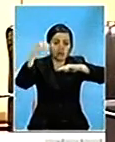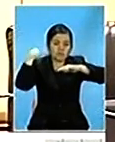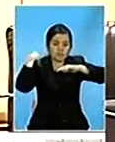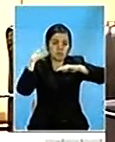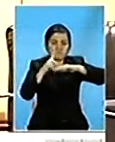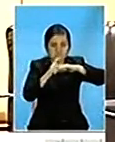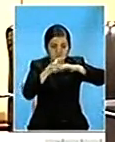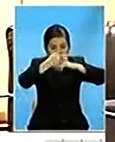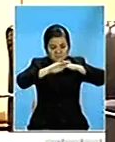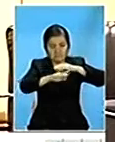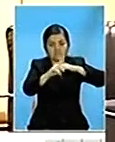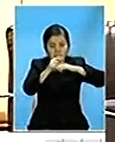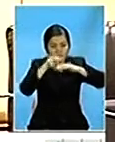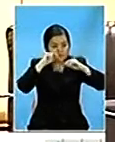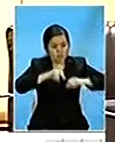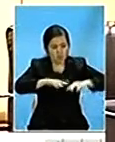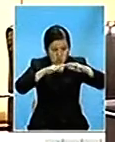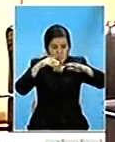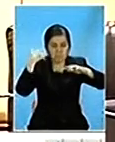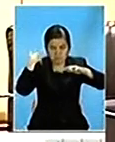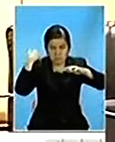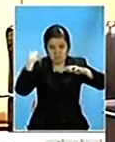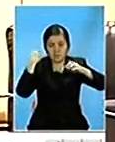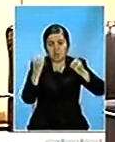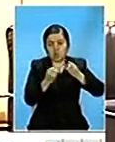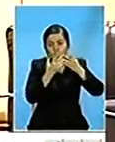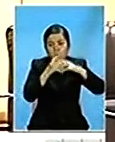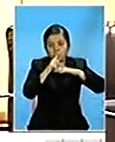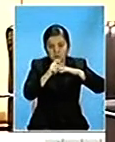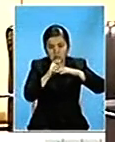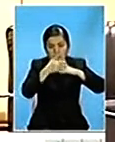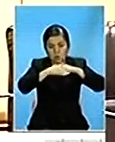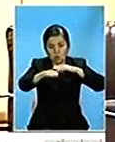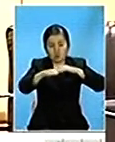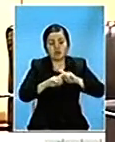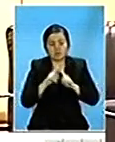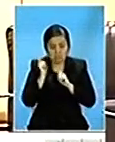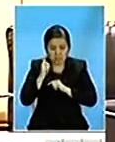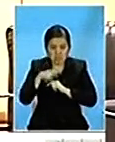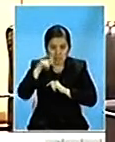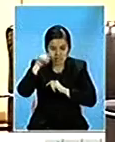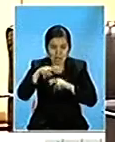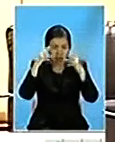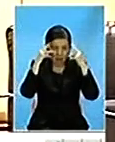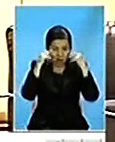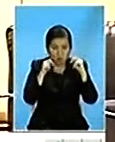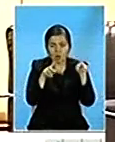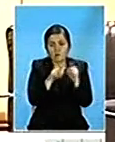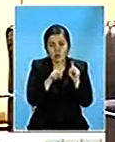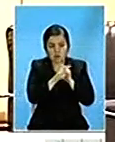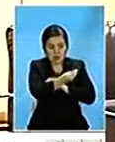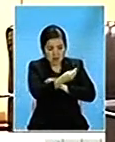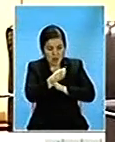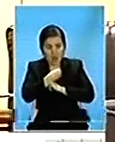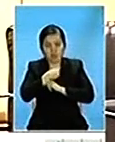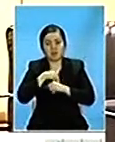บ้างก็ผมได้สั่งกันพระท่านนายกก็ได้กำชับให้ผมถึงดู